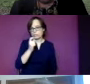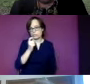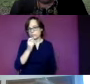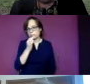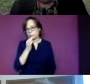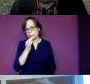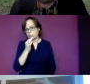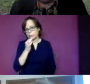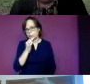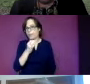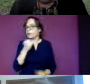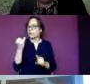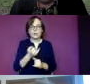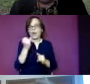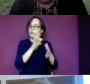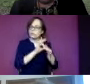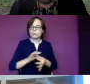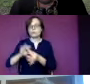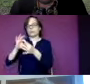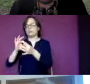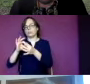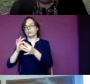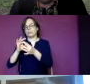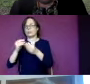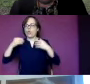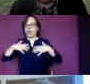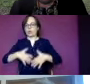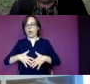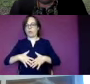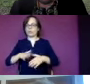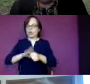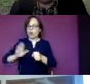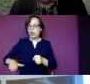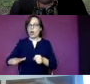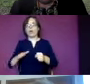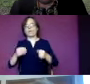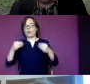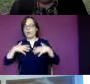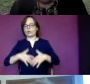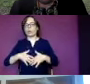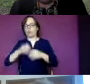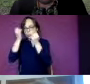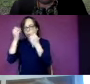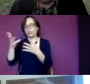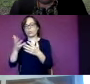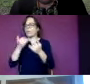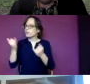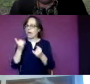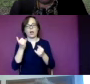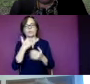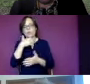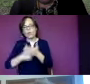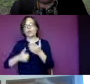wytwarzania pewnej tożsamości narodowej czy kulturowej. Było grane przez w polityce, w sztuce, czy obecnie w